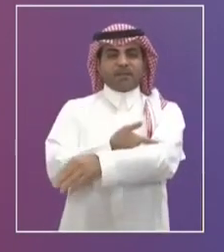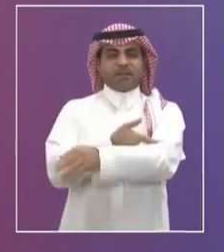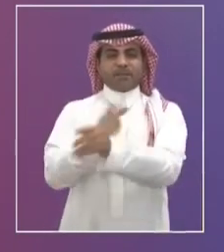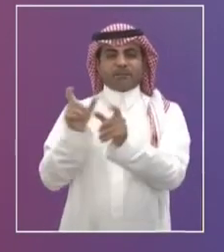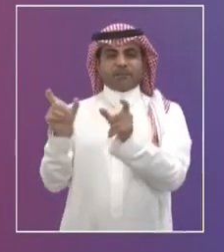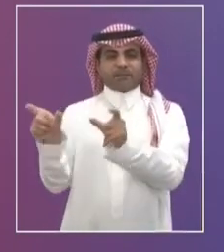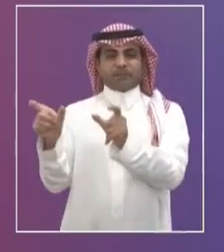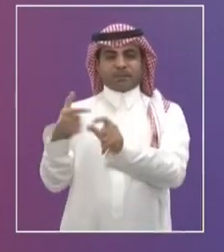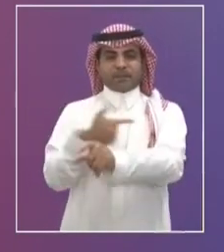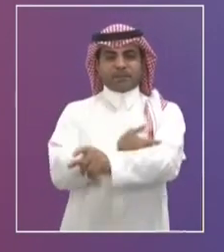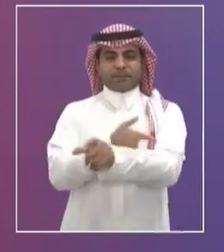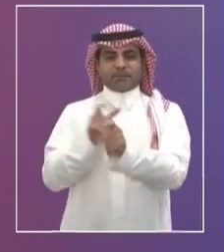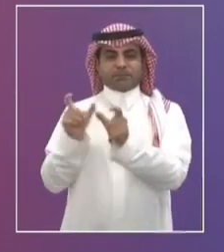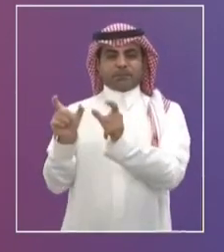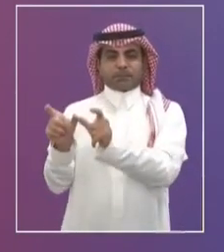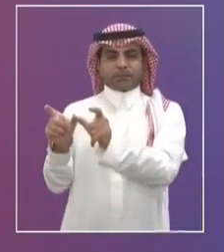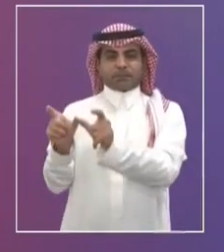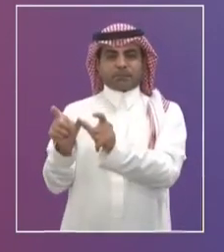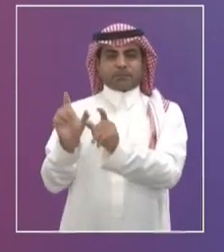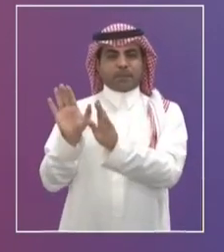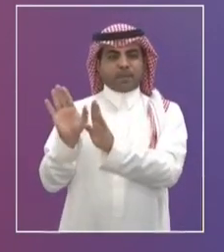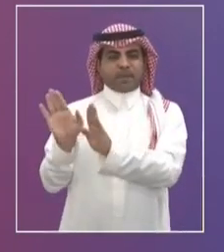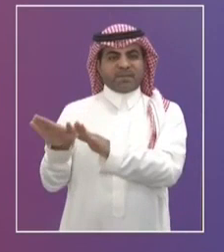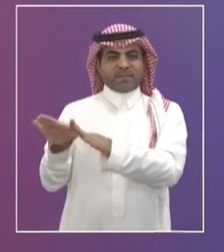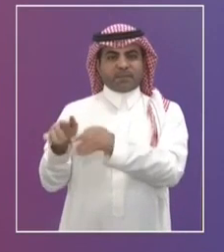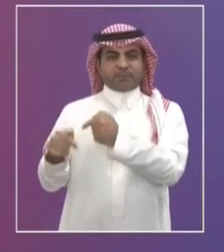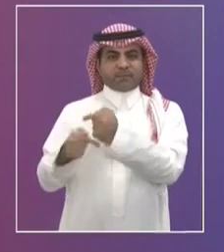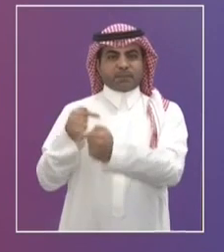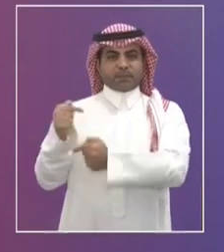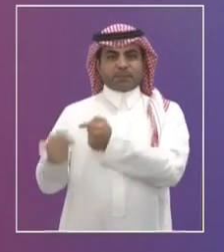تتلقى الرعاية الصحية اللازمة لها